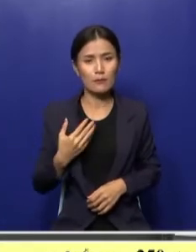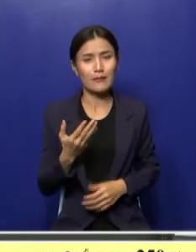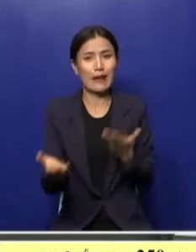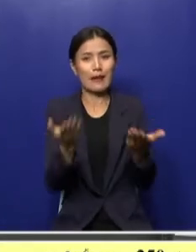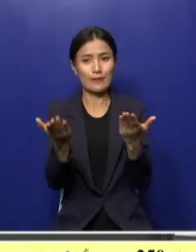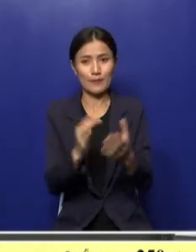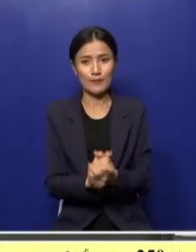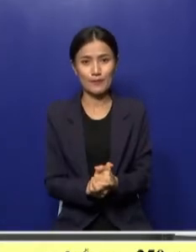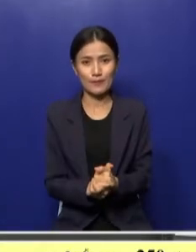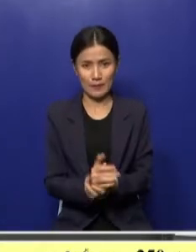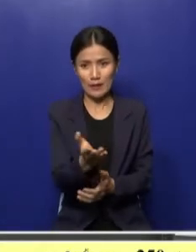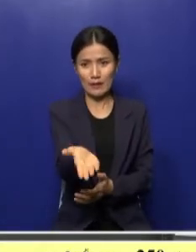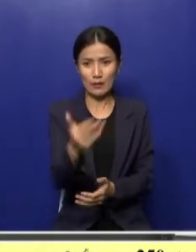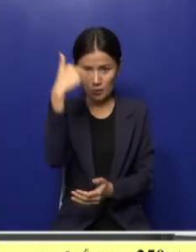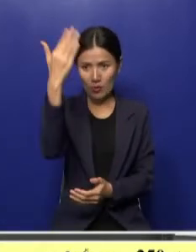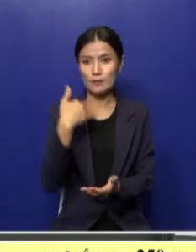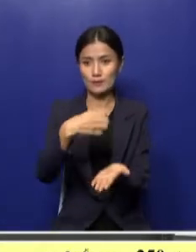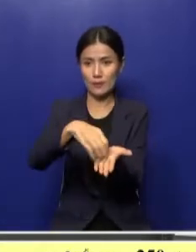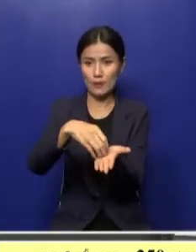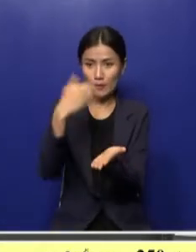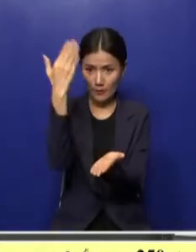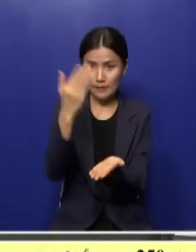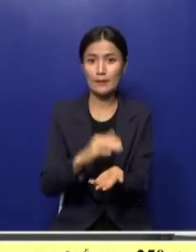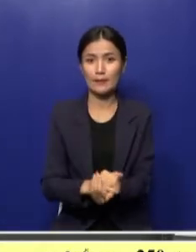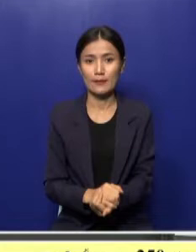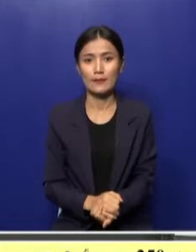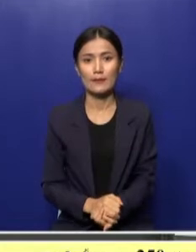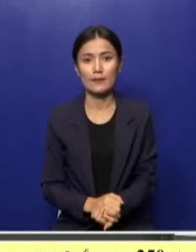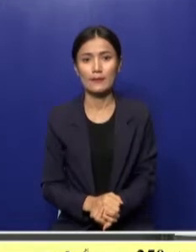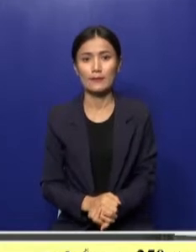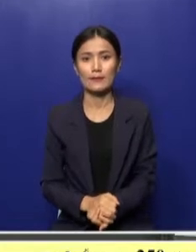ท่านพูดก็แล้วกันนะครับขอบคุณครับท่านประธานครับอ่ะ